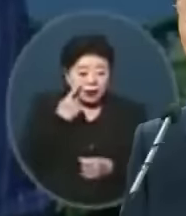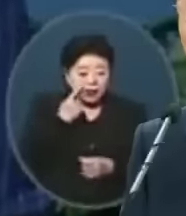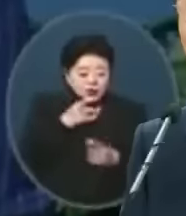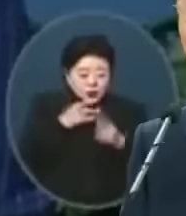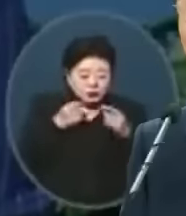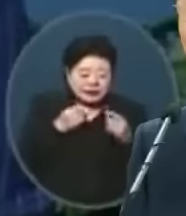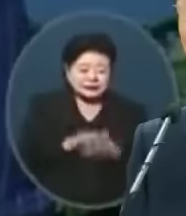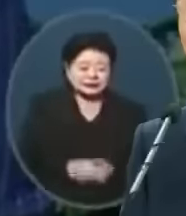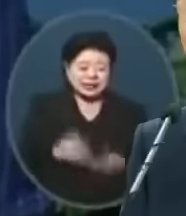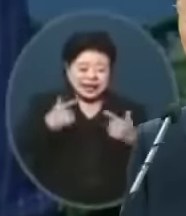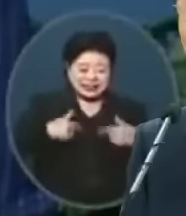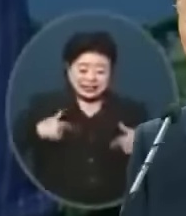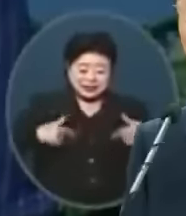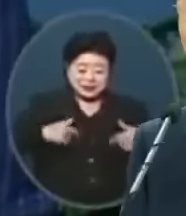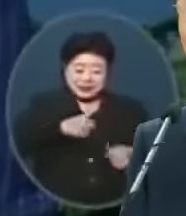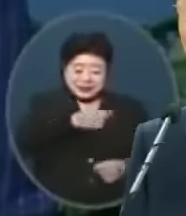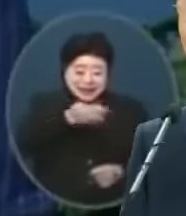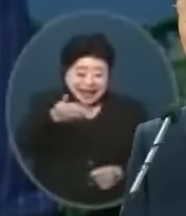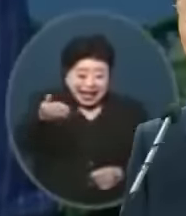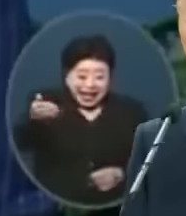조영기 목사는 항상 기쁘지요.